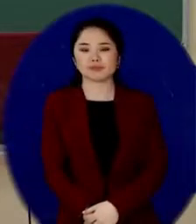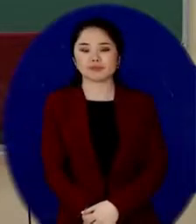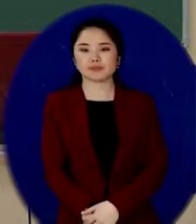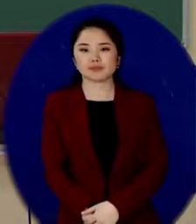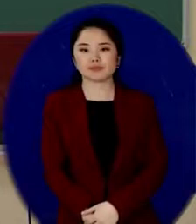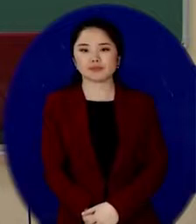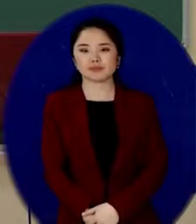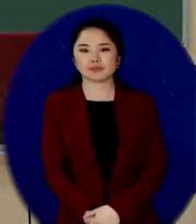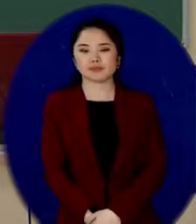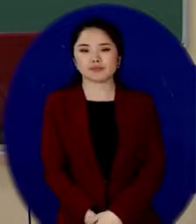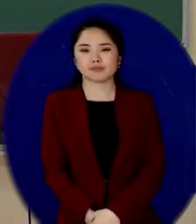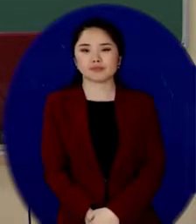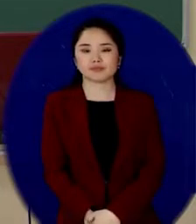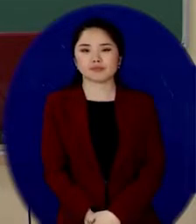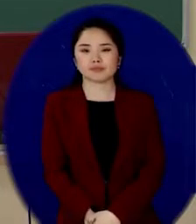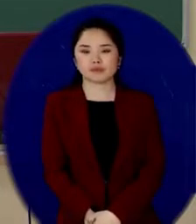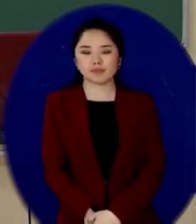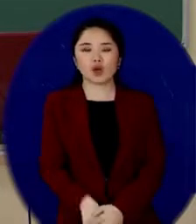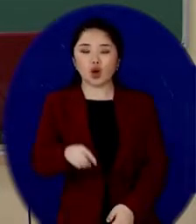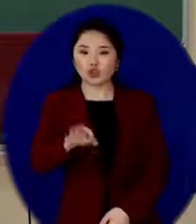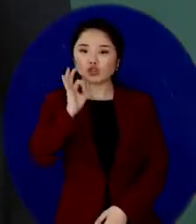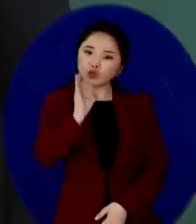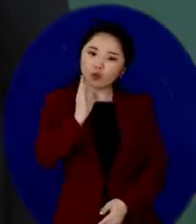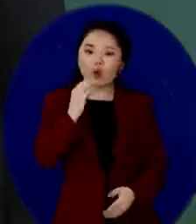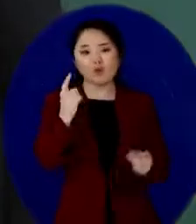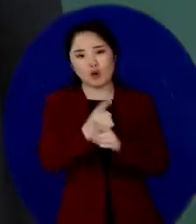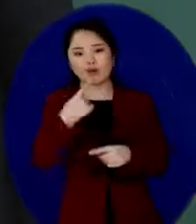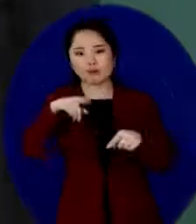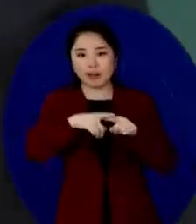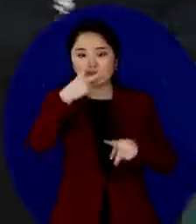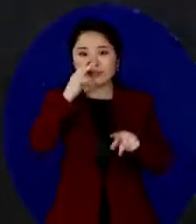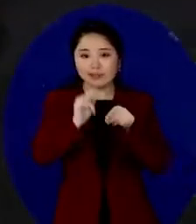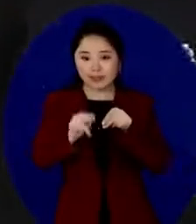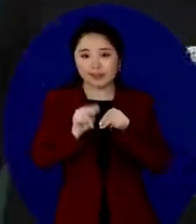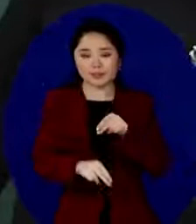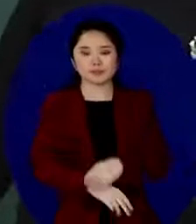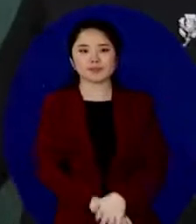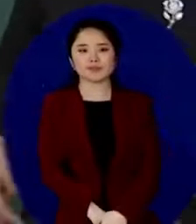За одоо бүгдээрээ зөв бодсон эсгээ дахин шалгаж үзье.